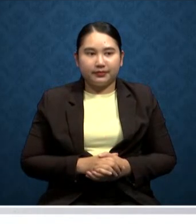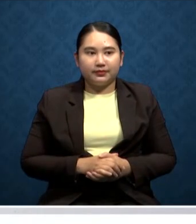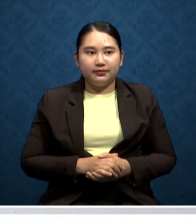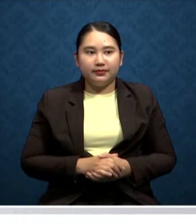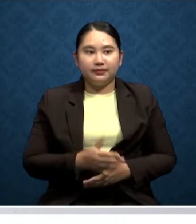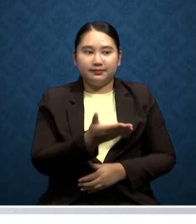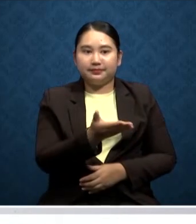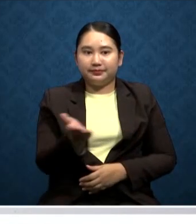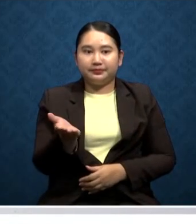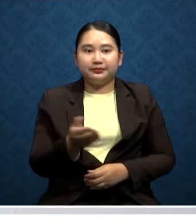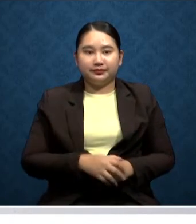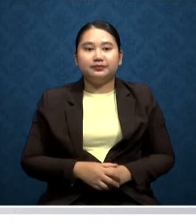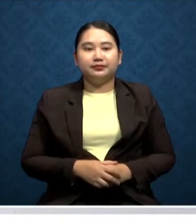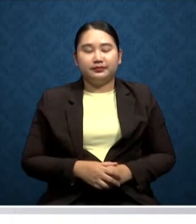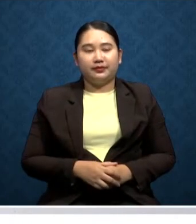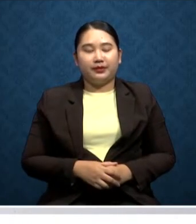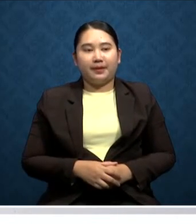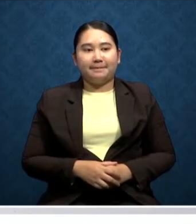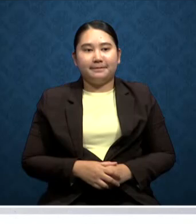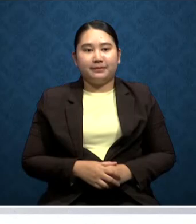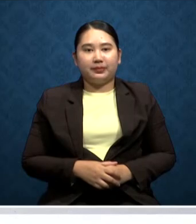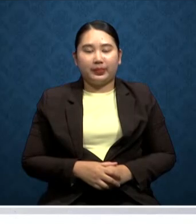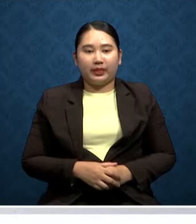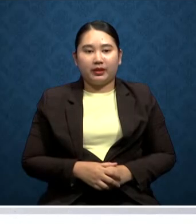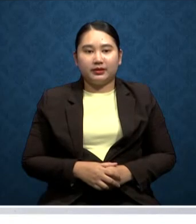ขอเชิญท่านบุญจันทร์ครับเชิญครับครับ